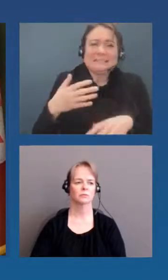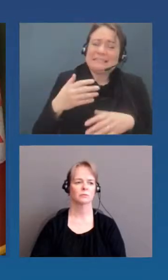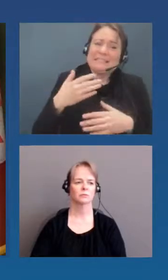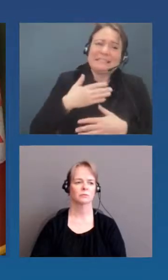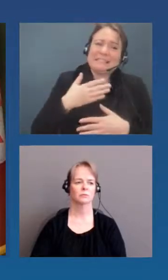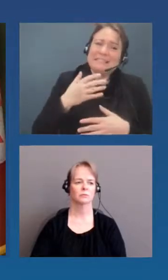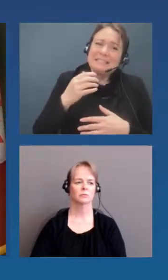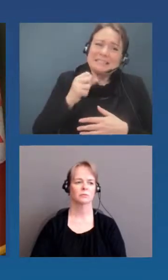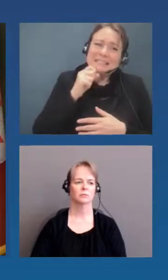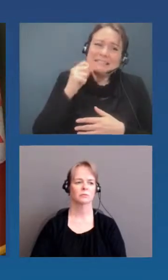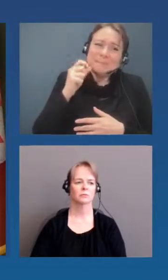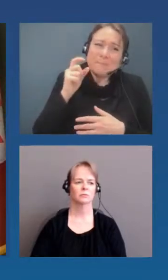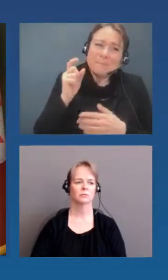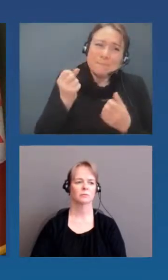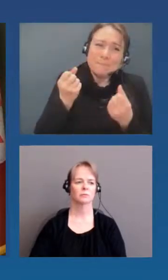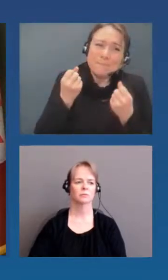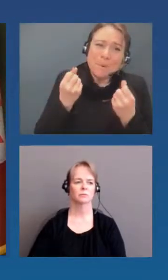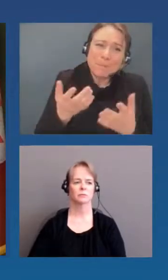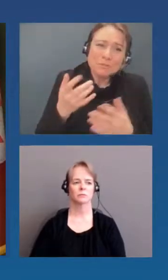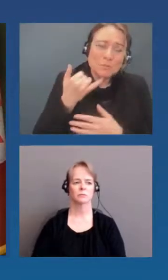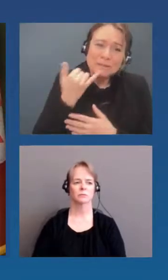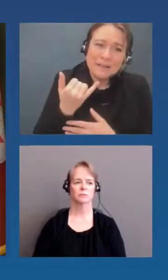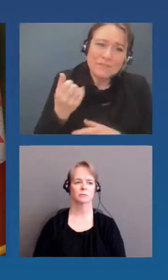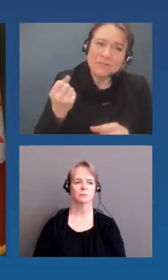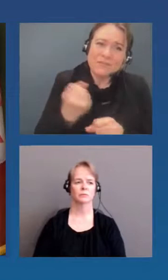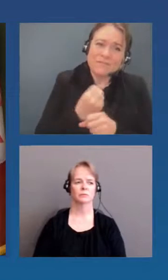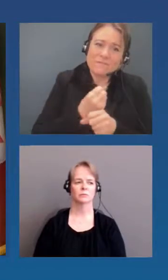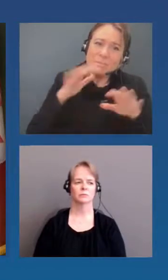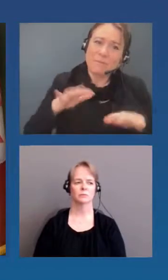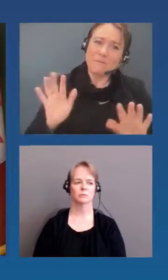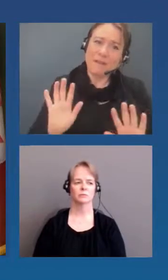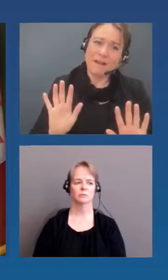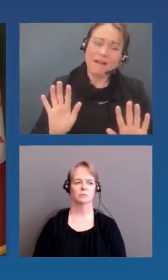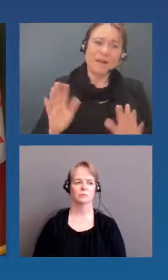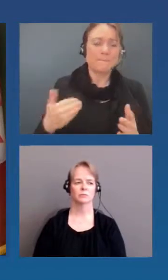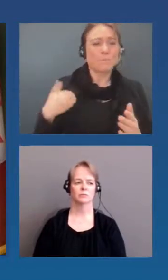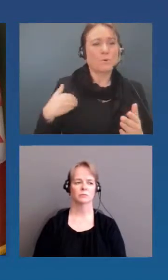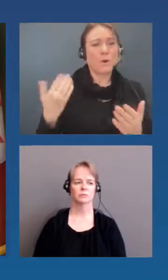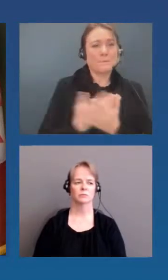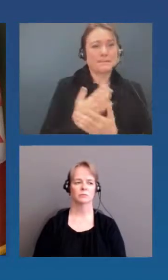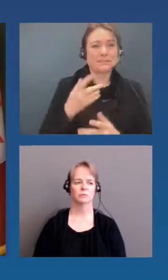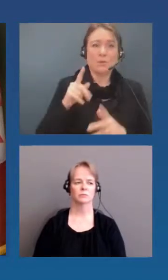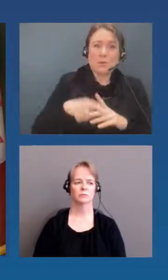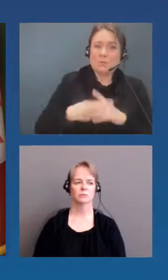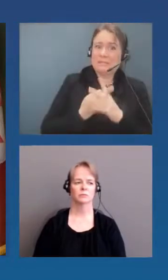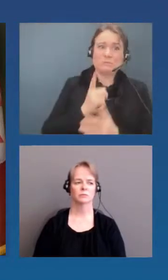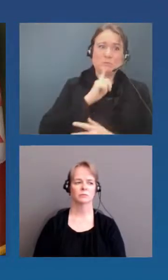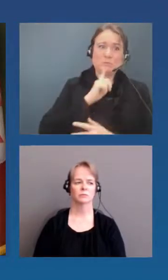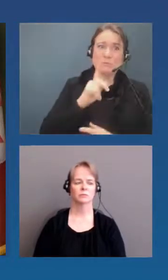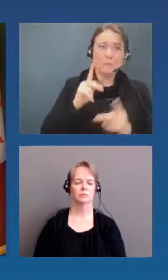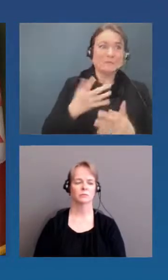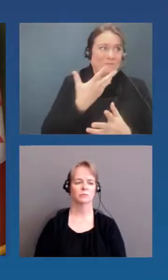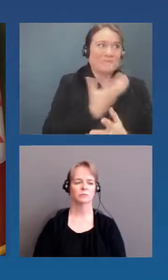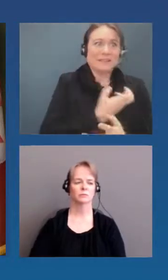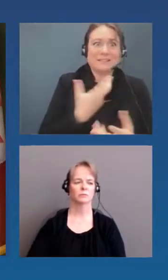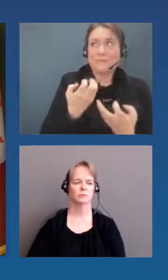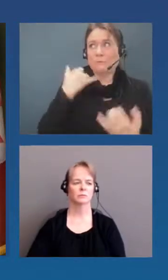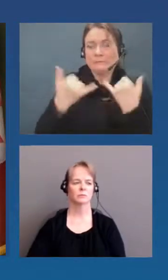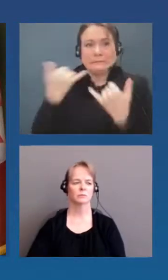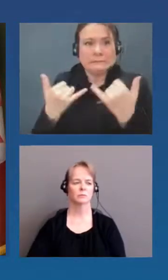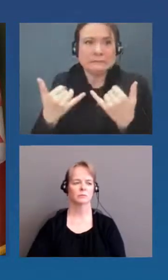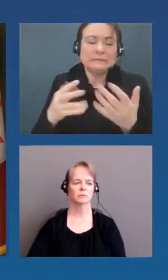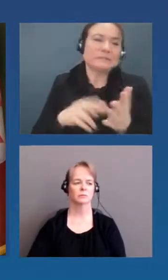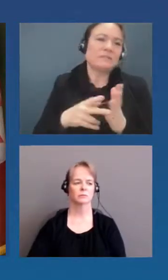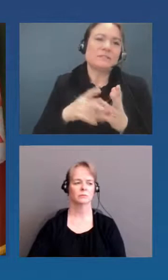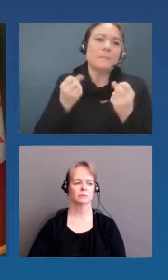numéro nécessairement. Surtout au début, il va y avoir une demande accrue pour que les gens soient